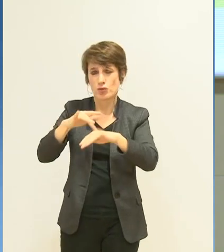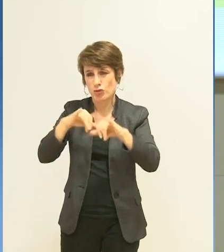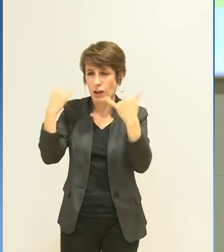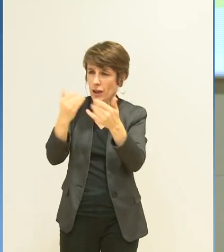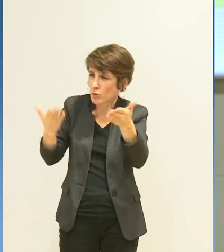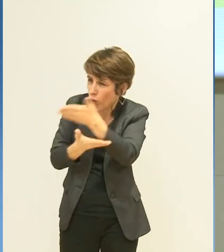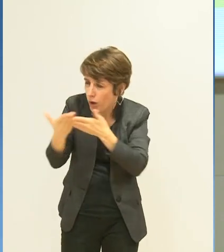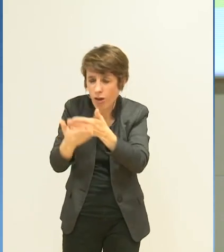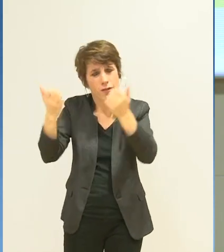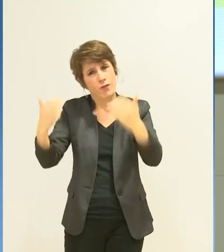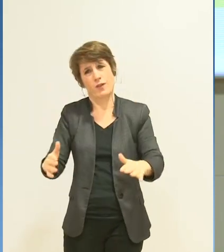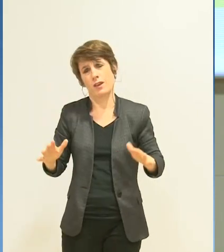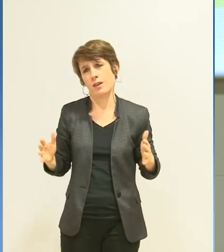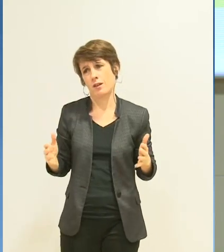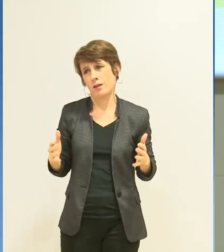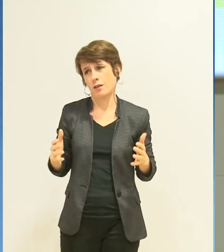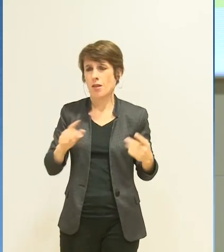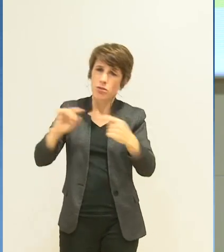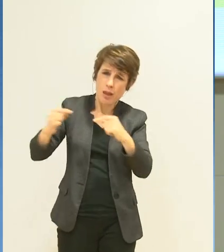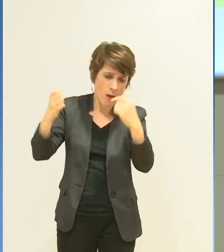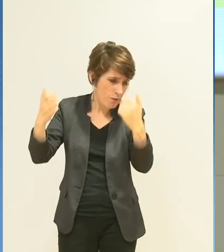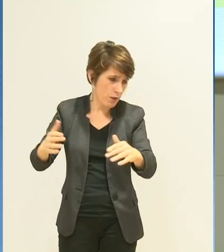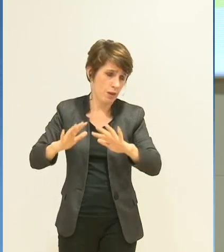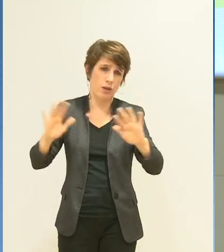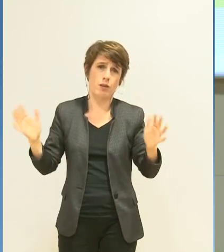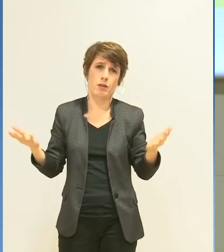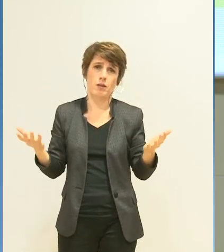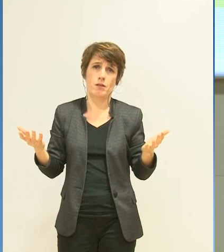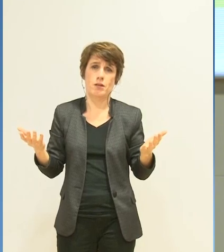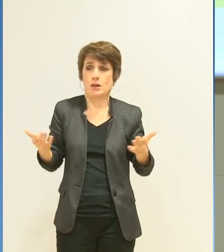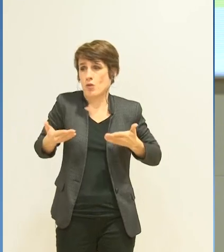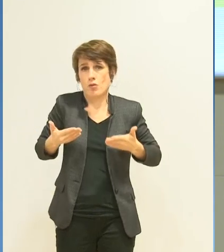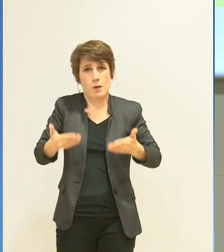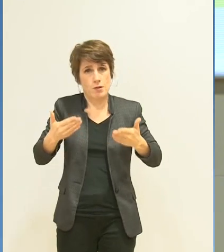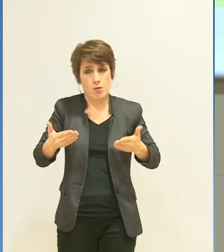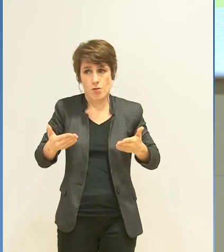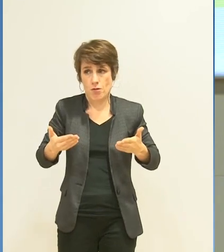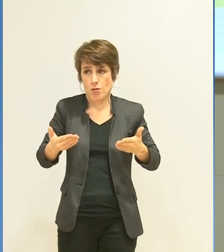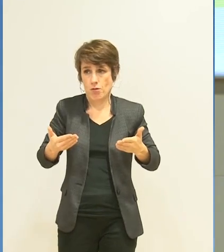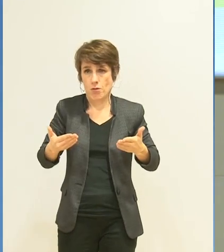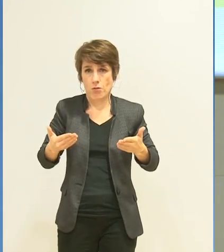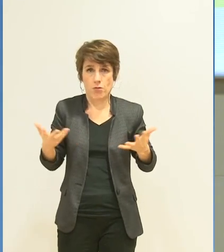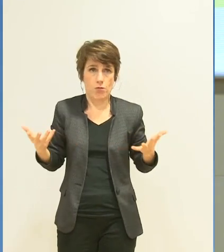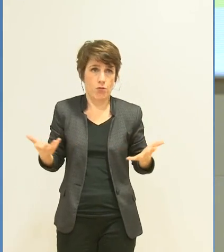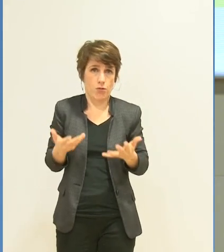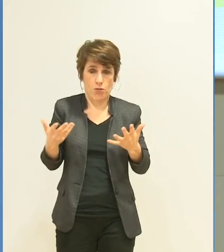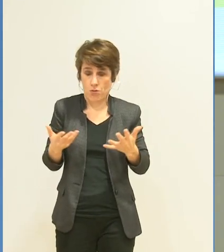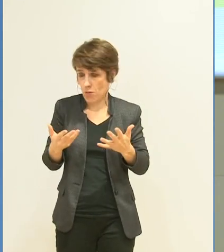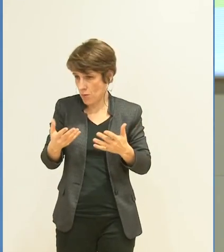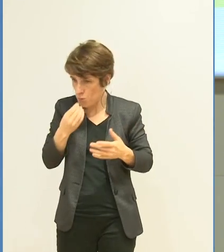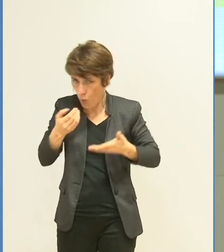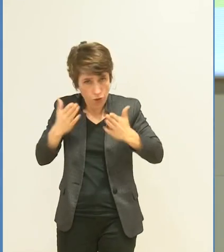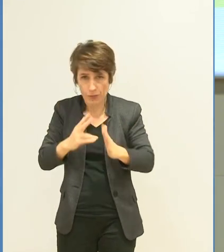après négociations qui ont fait l'objet de débats et qui viennent maintenant finalement être actée